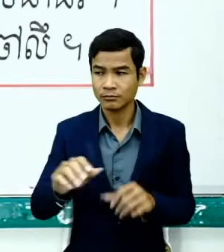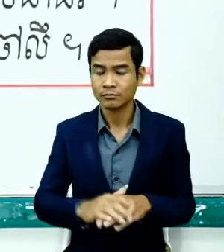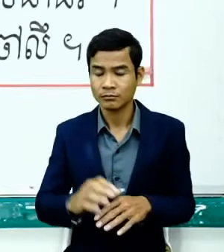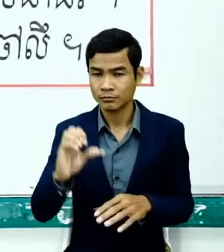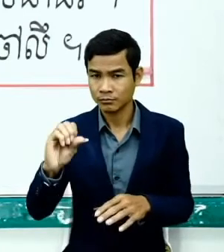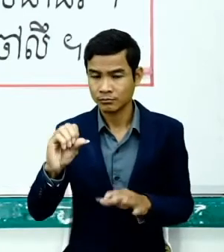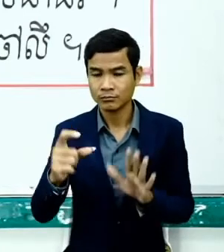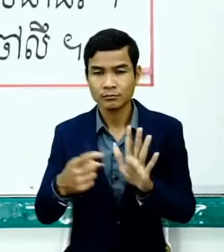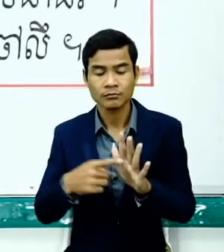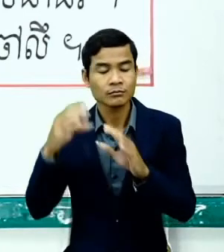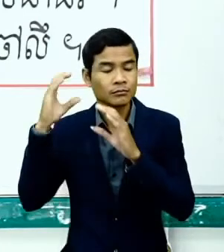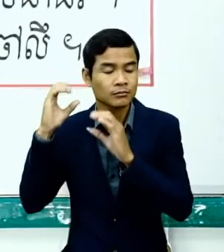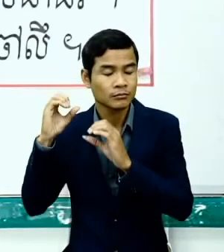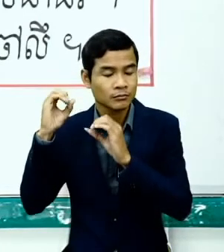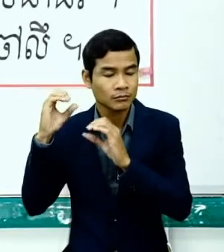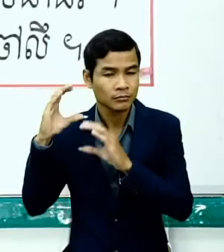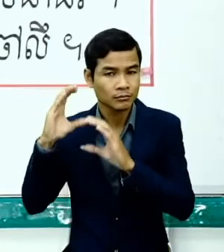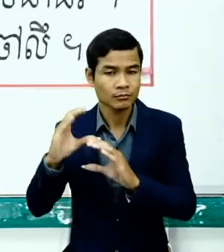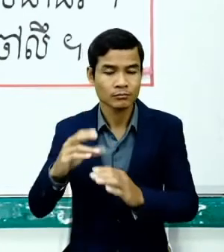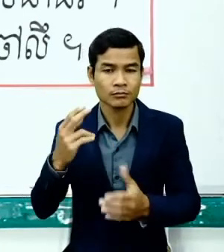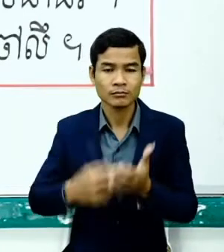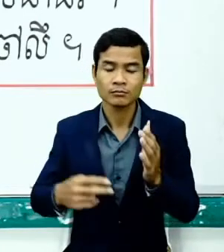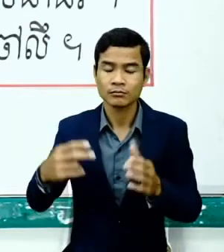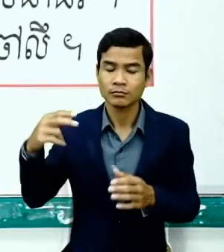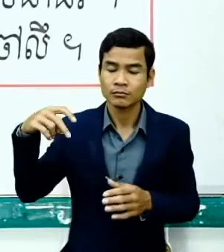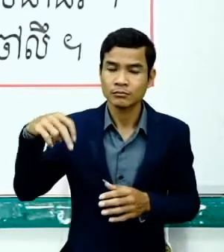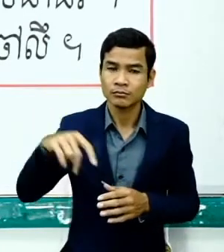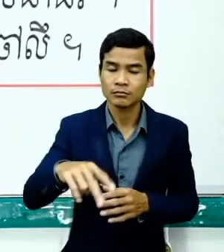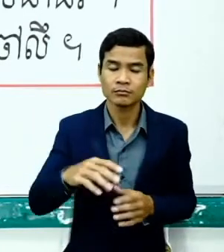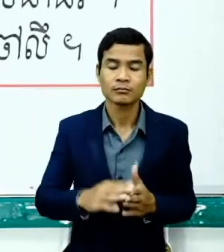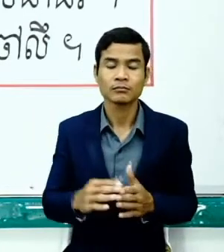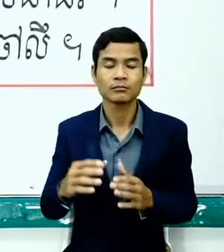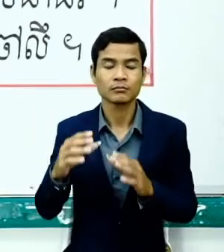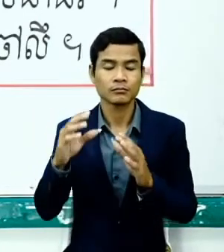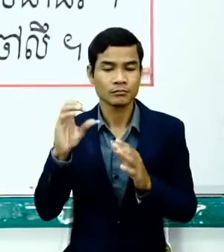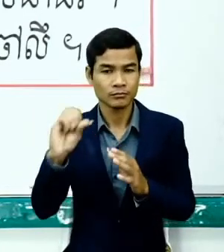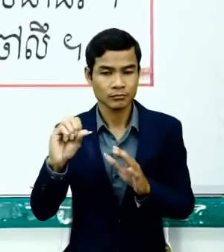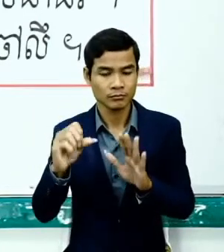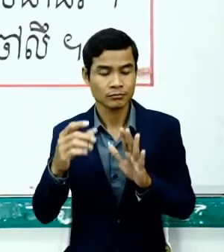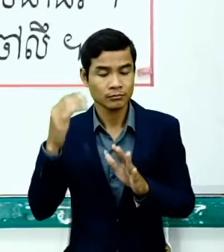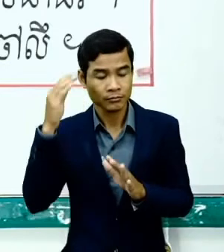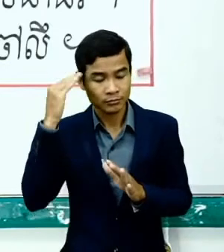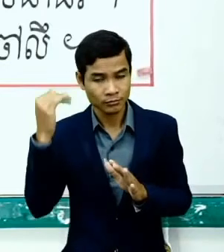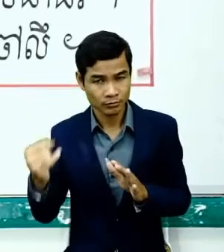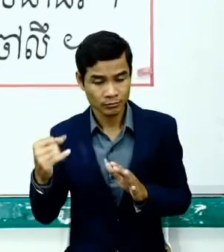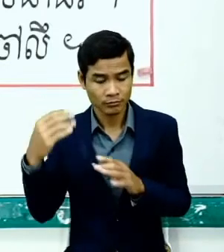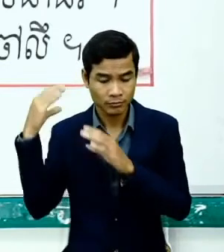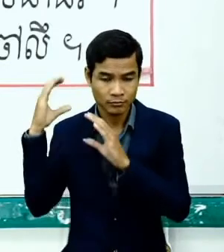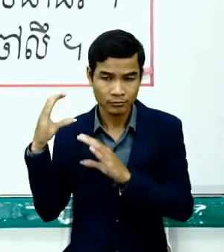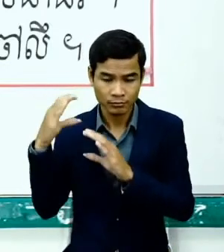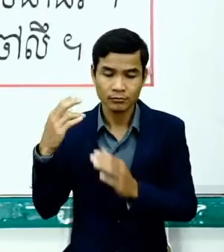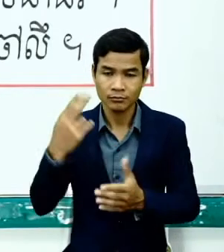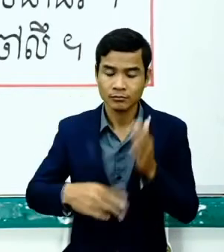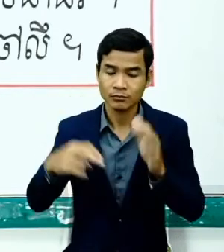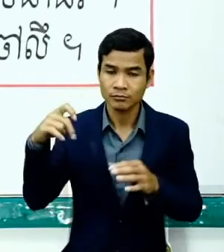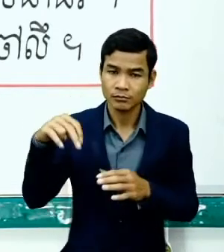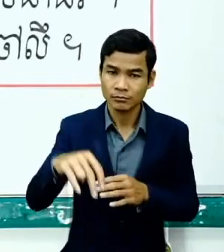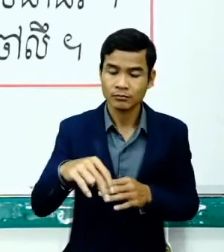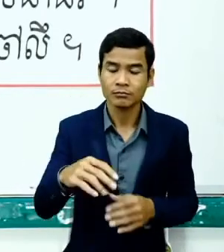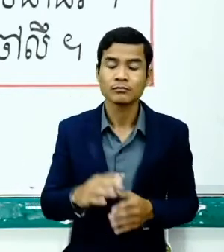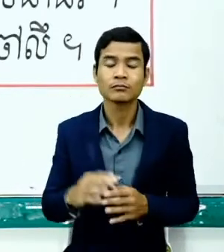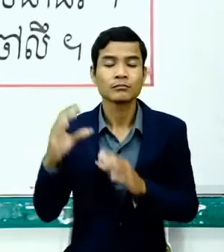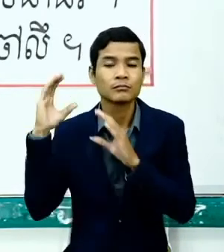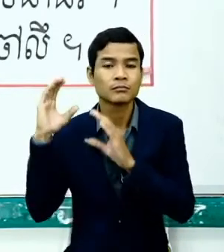លឺលីអ្វីចុះដីតើលឺលីអ្វីចុះដីគាត់លី